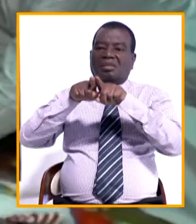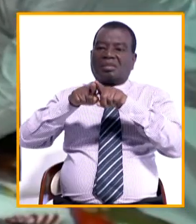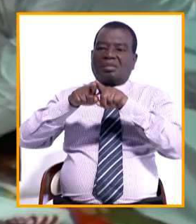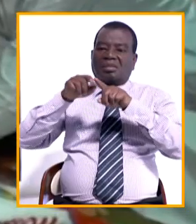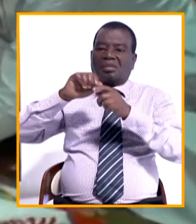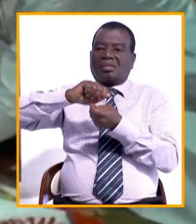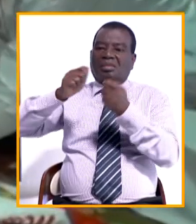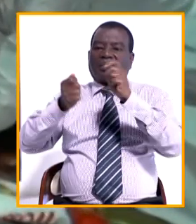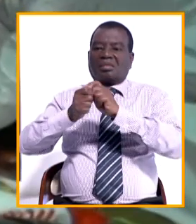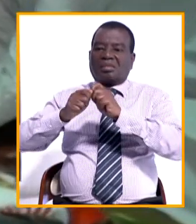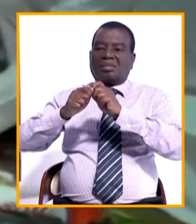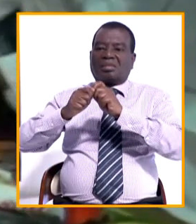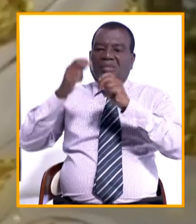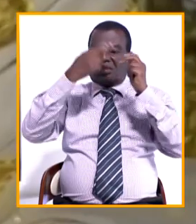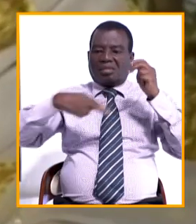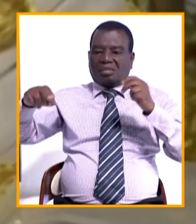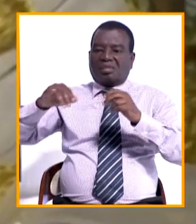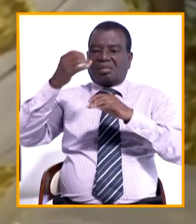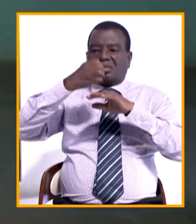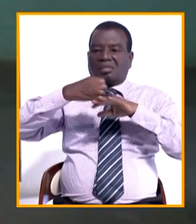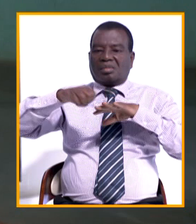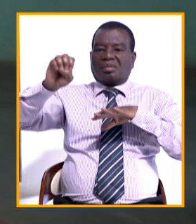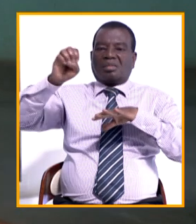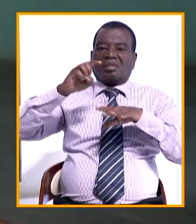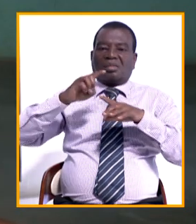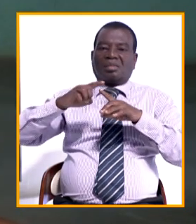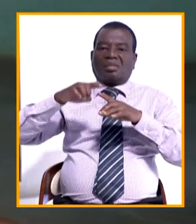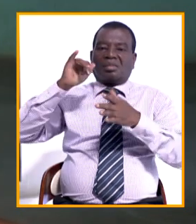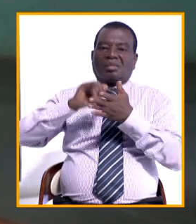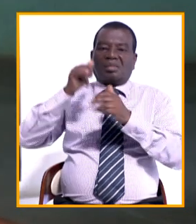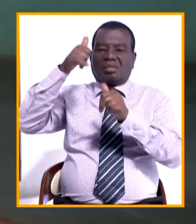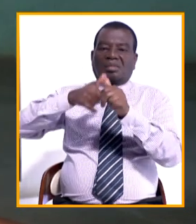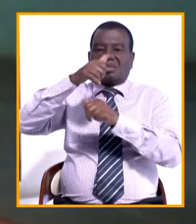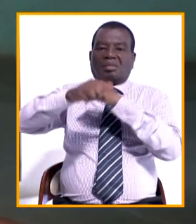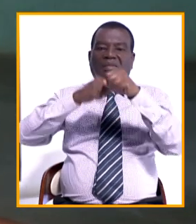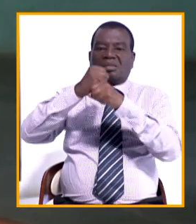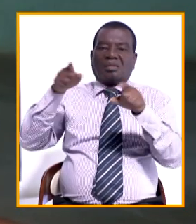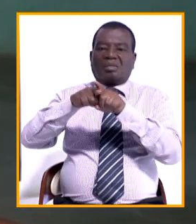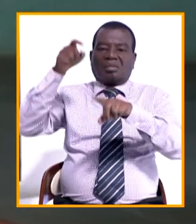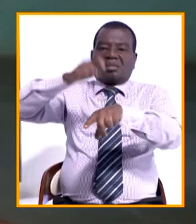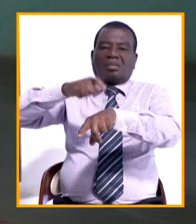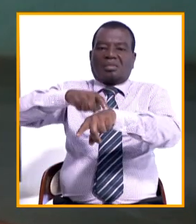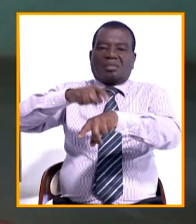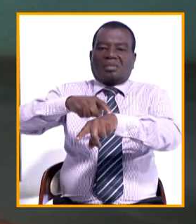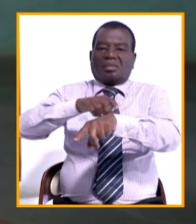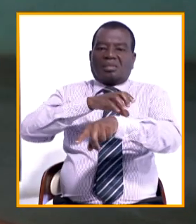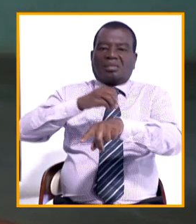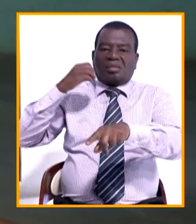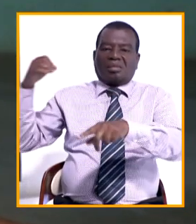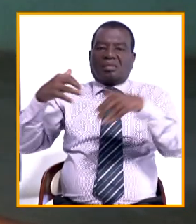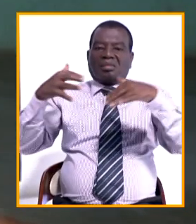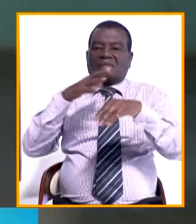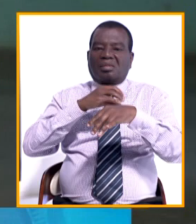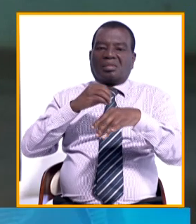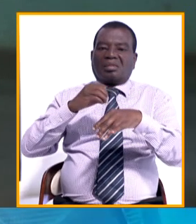une innovation religieuse étrangère à l'islam. Effectivement, chaque année, à la même période, on sent des guéguerres